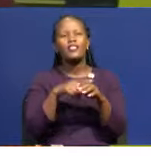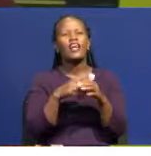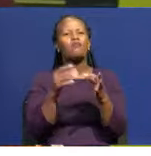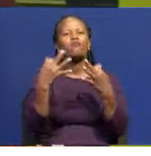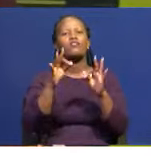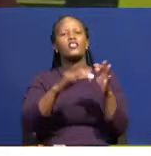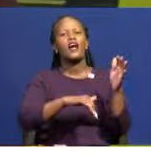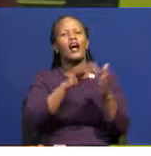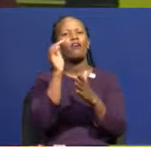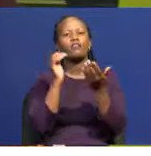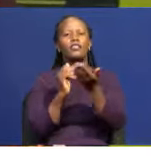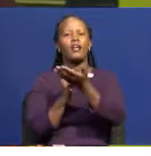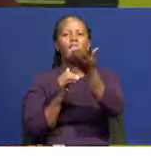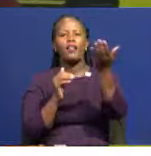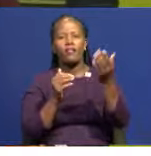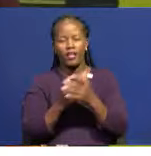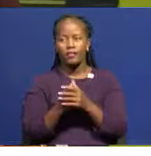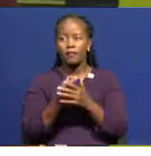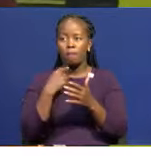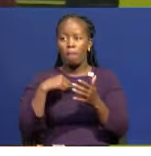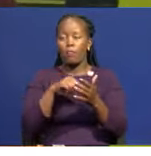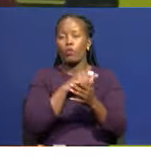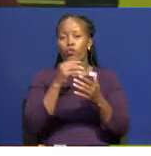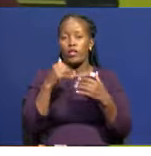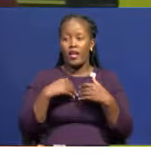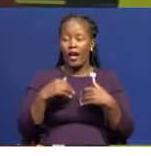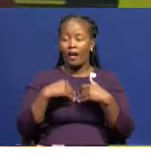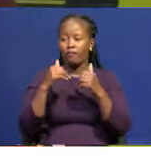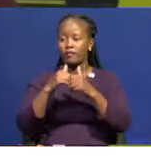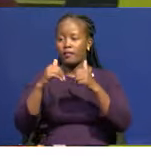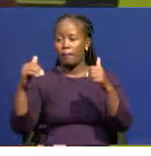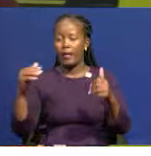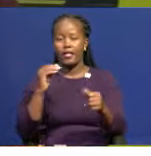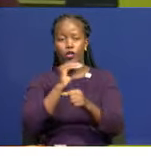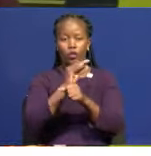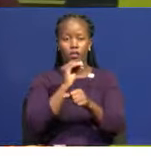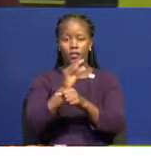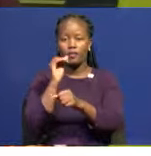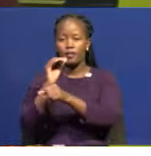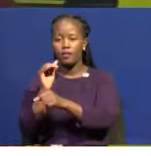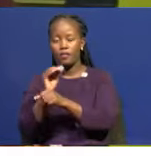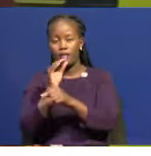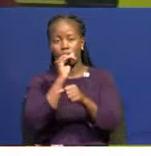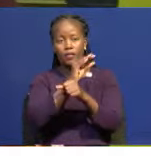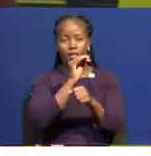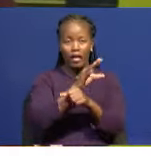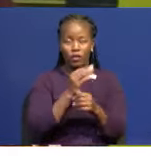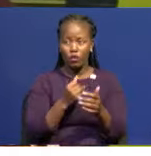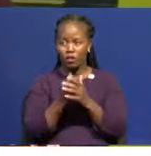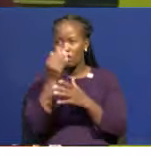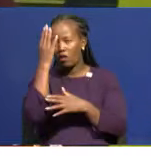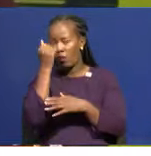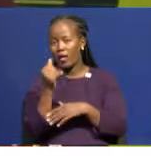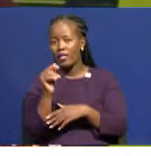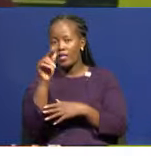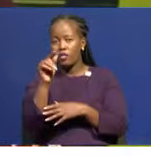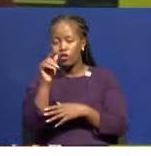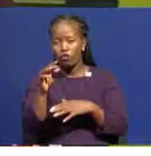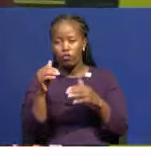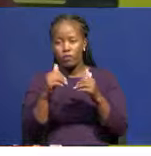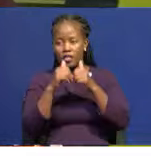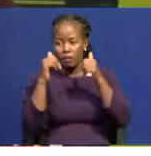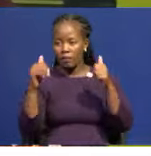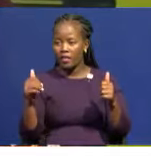itakuwa nini. Tunafanya hiyo separation counseling. Manake si atakuwa separated na mama